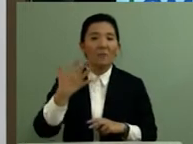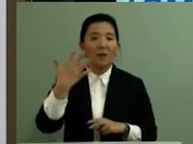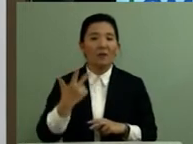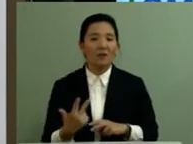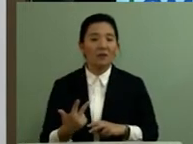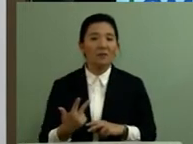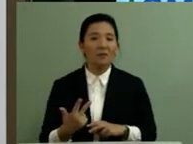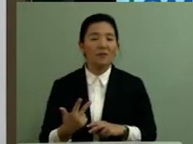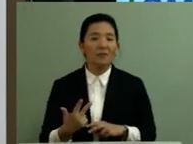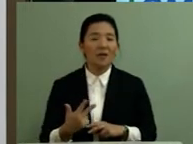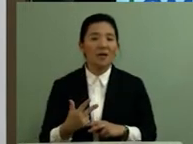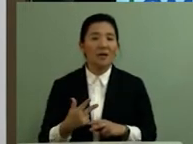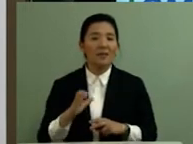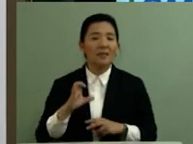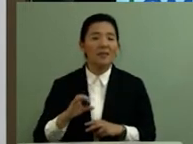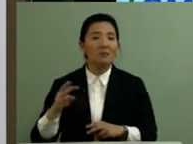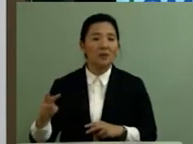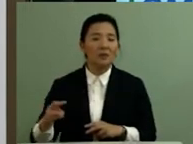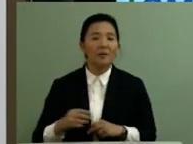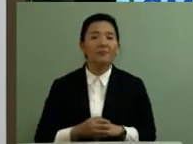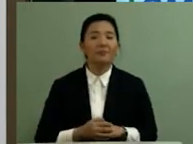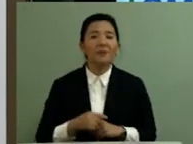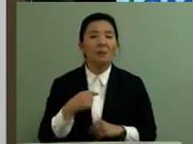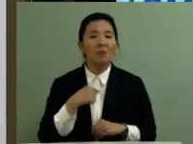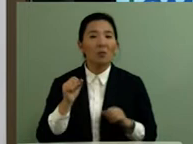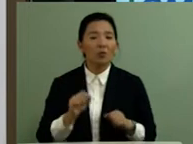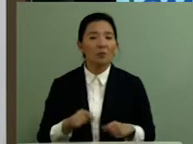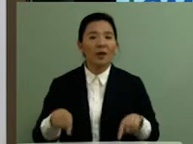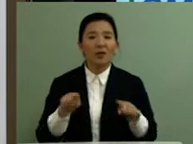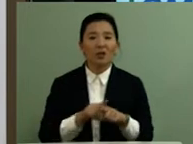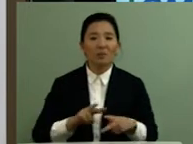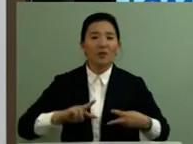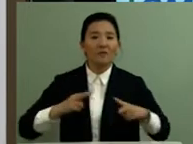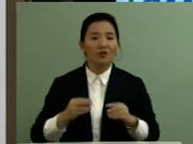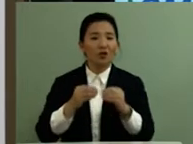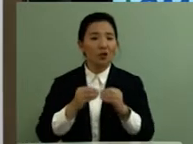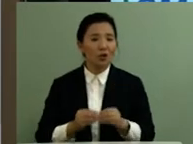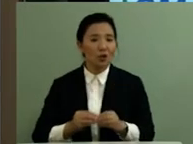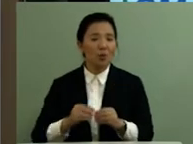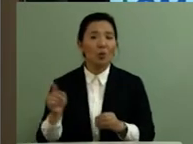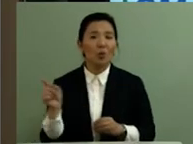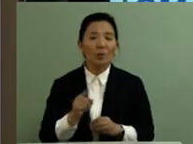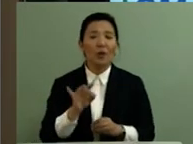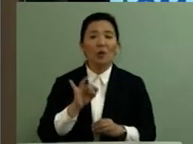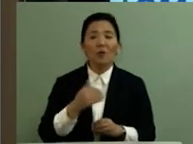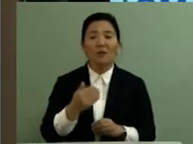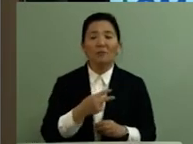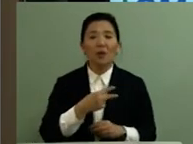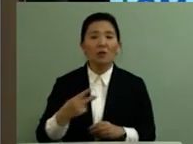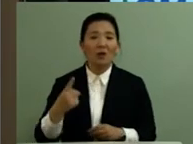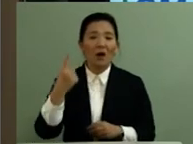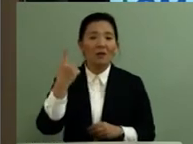третьих сантиметра. Мы можем, конечно, перевести в десятичную дробь. И у вас